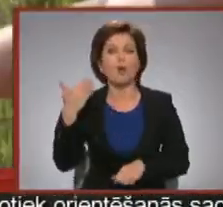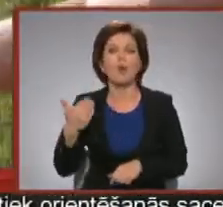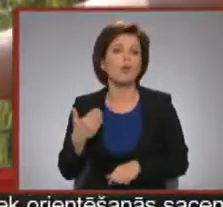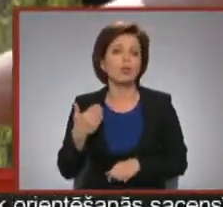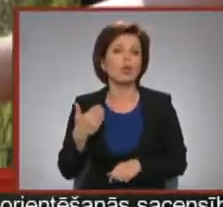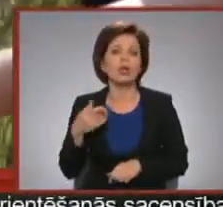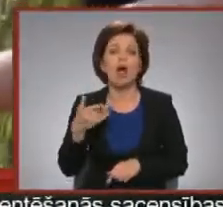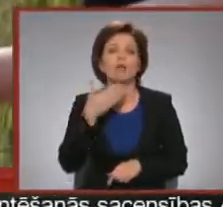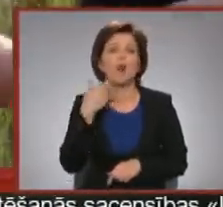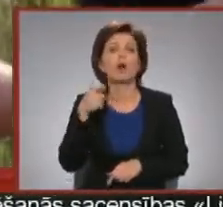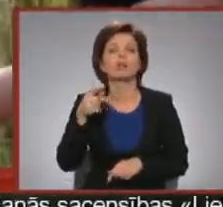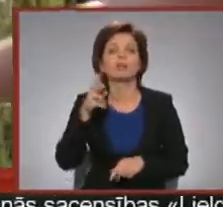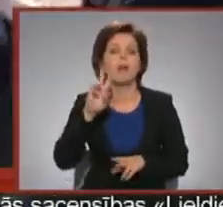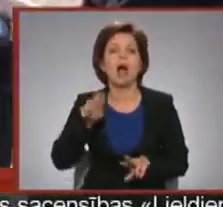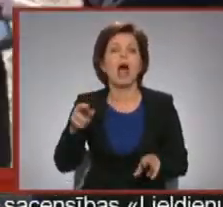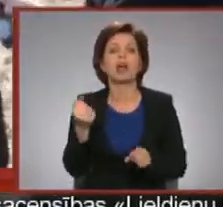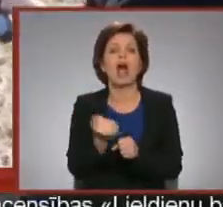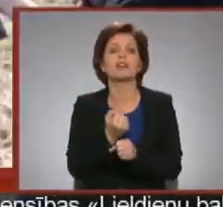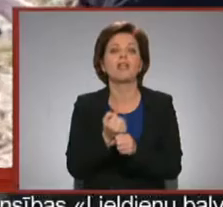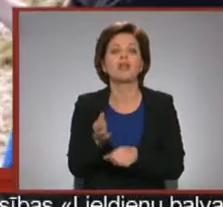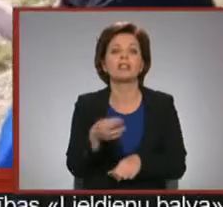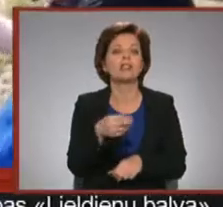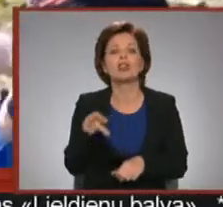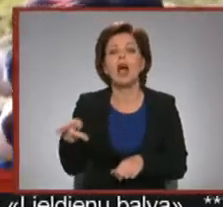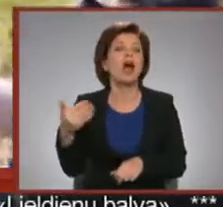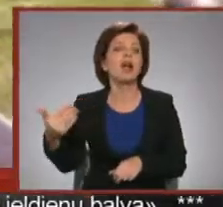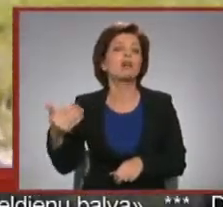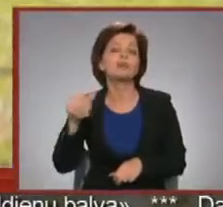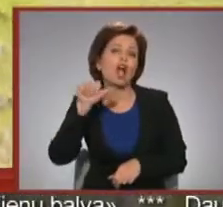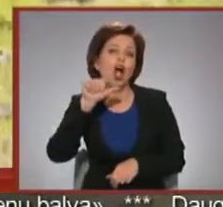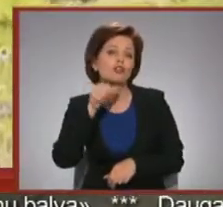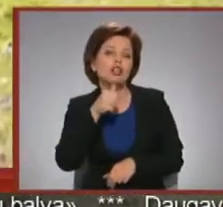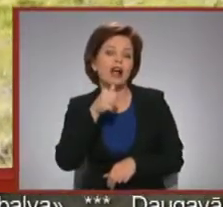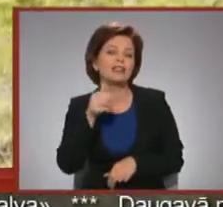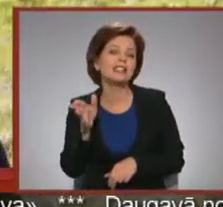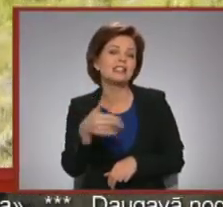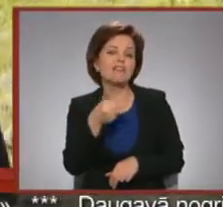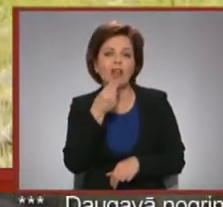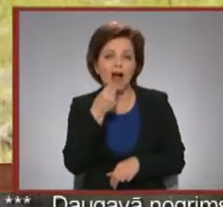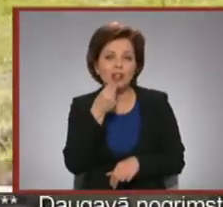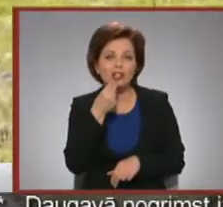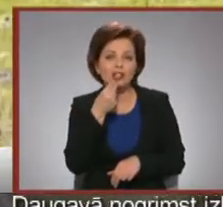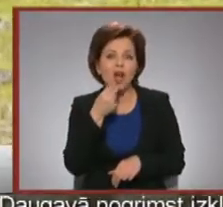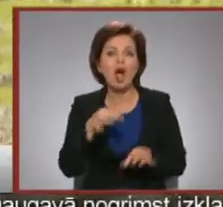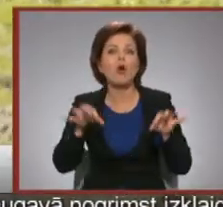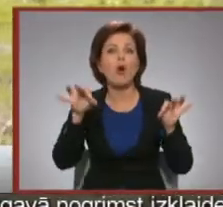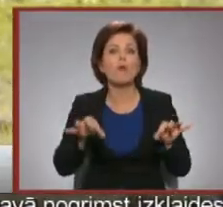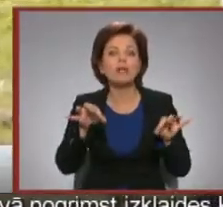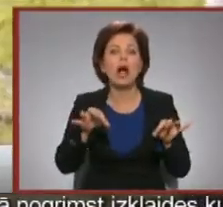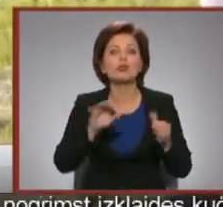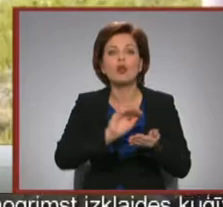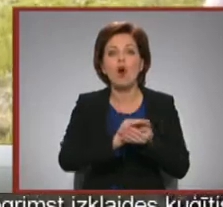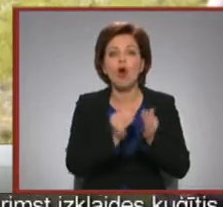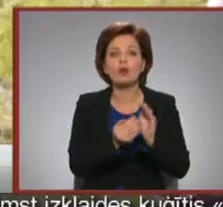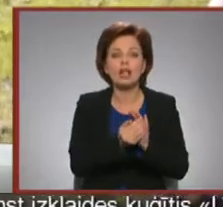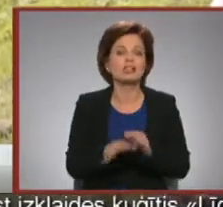kas nemāk gatavot zīves, man liekas. Un kas jums tas garšīgākais zivjēdiens iznāk? Gan kūpināts, gan kotlets.